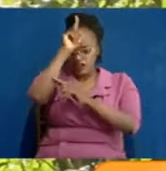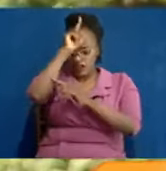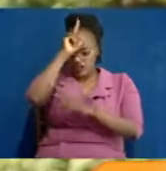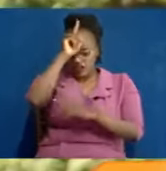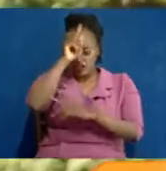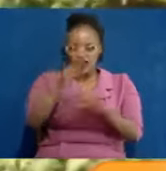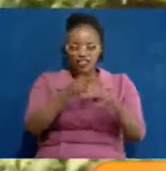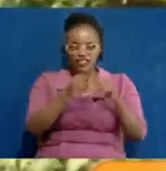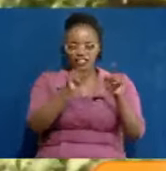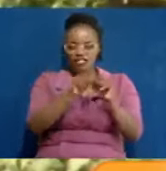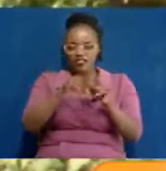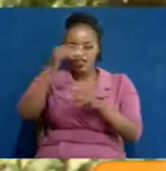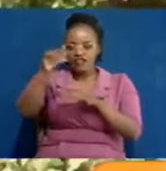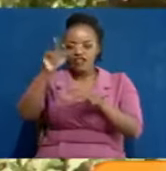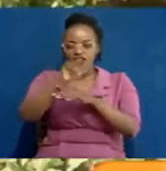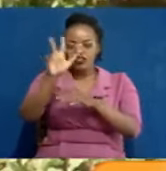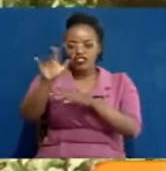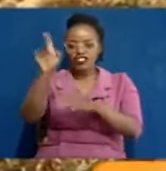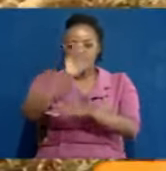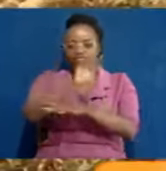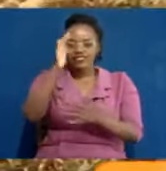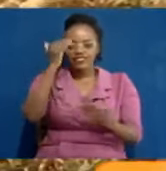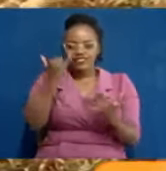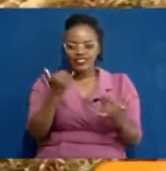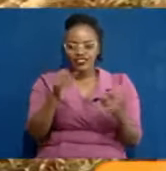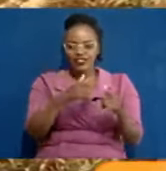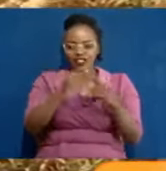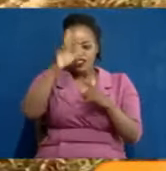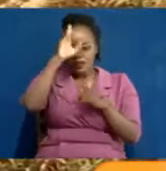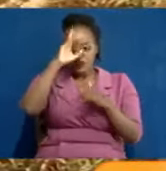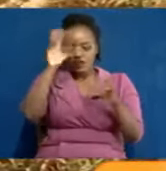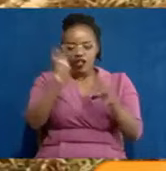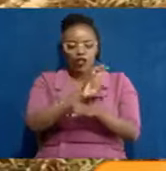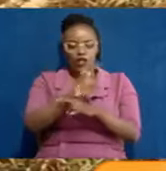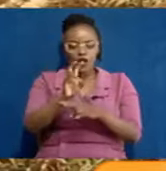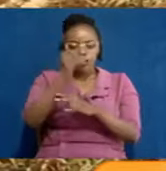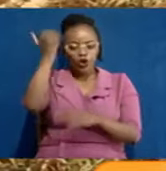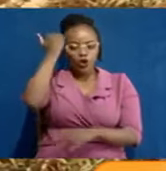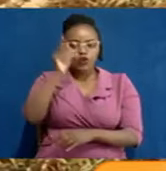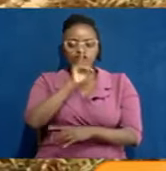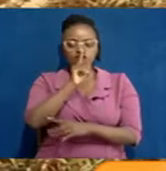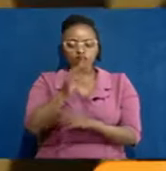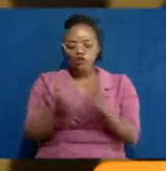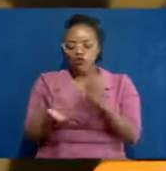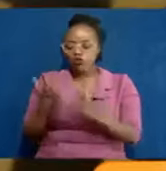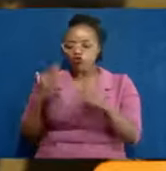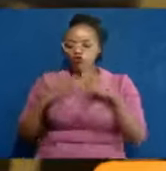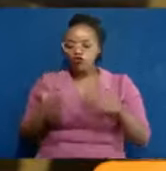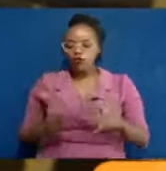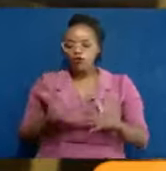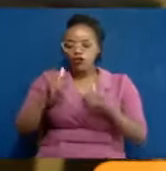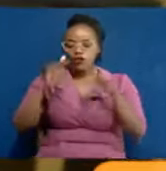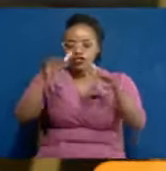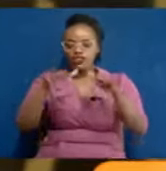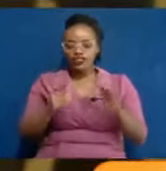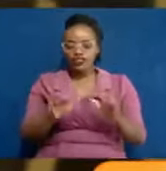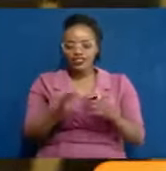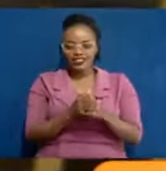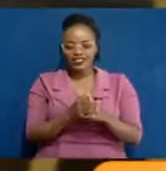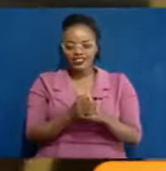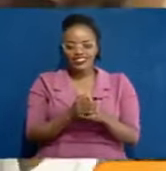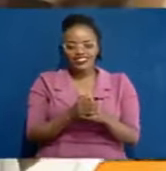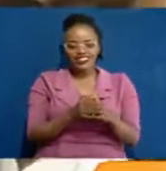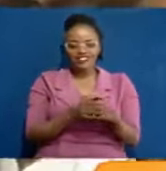Mokoiwet kila siku kwa siku tatu sasa, polisi wakitafuta amri ya mahakama kufukua maiti iliyozikwa hapa na washukiwa